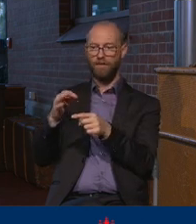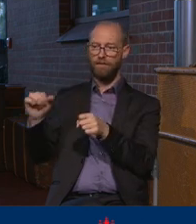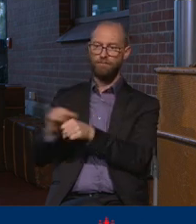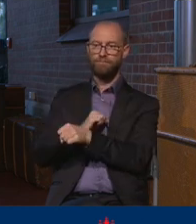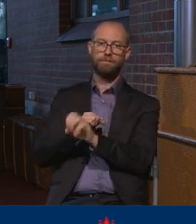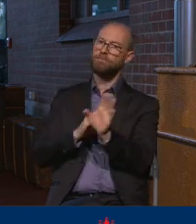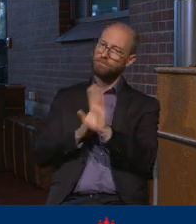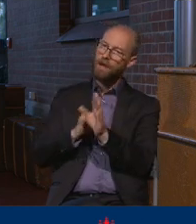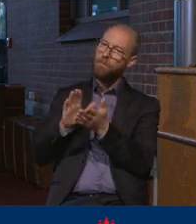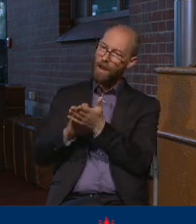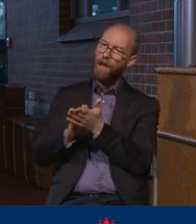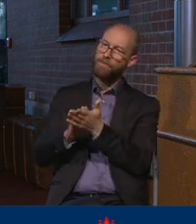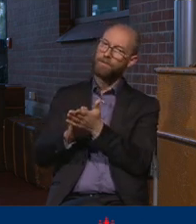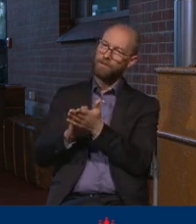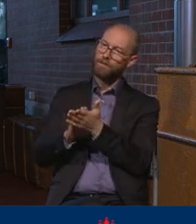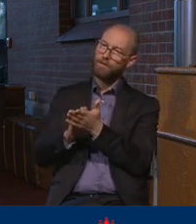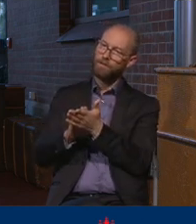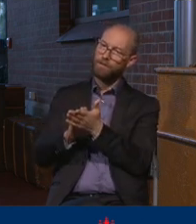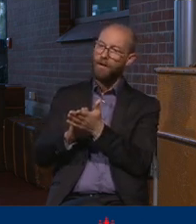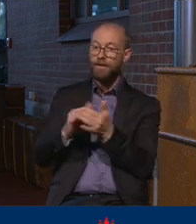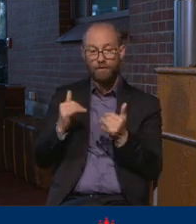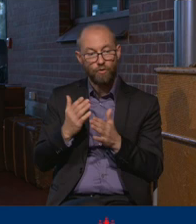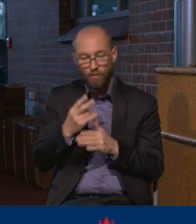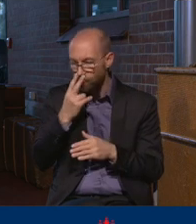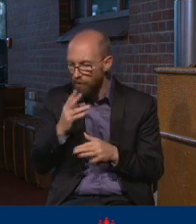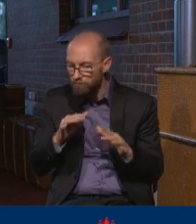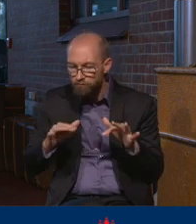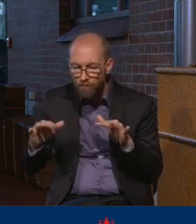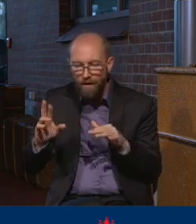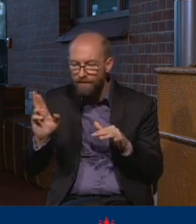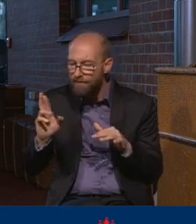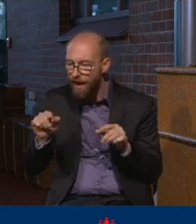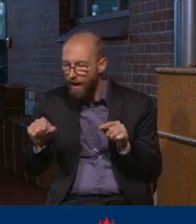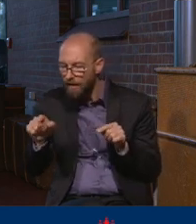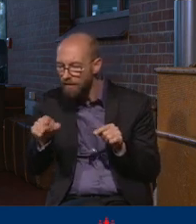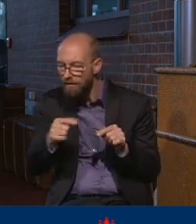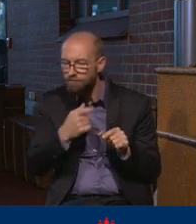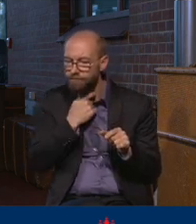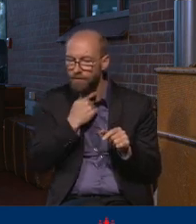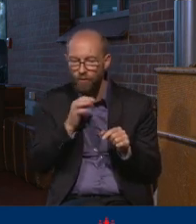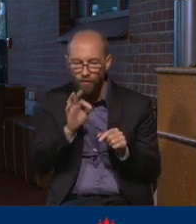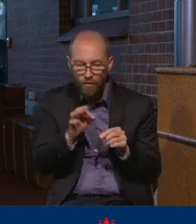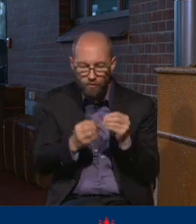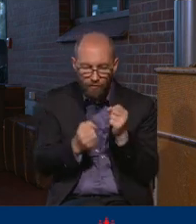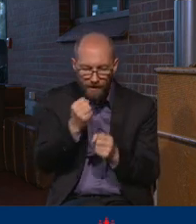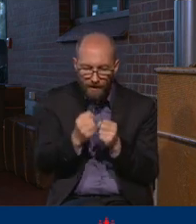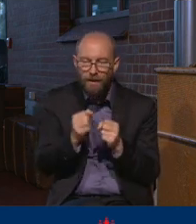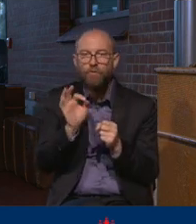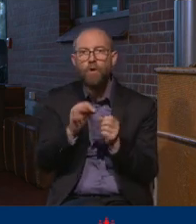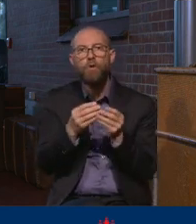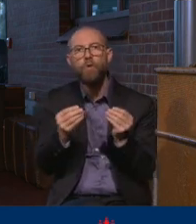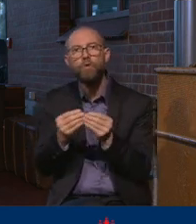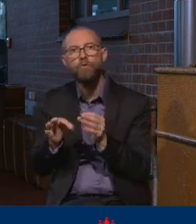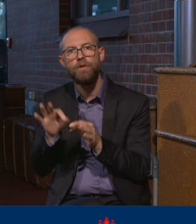heißt wir gucken uns schon frühzeitig die orte an wer ist tatsächlich betroffen welche lösungen kann man finden wir